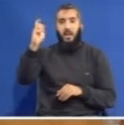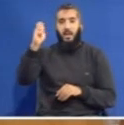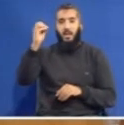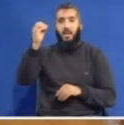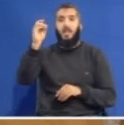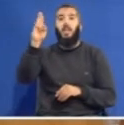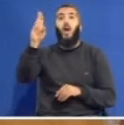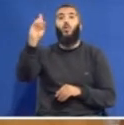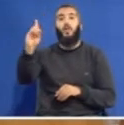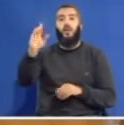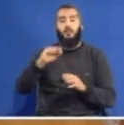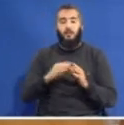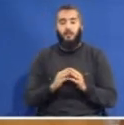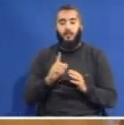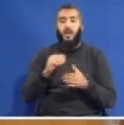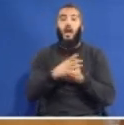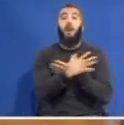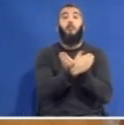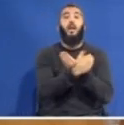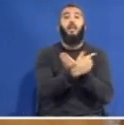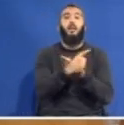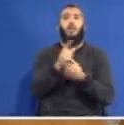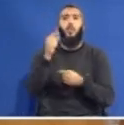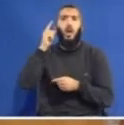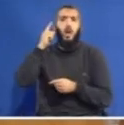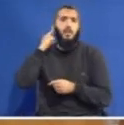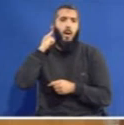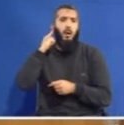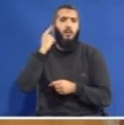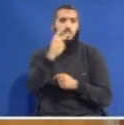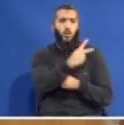أخوين بمجرد أن سمع الأخ الأول أصدر حكما